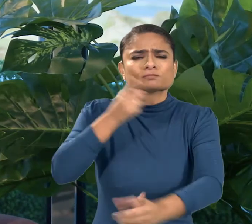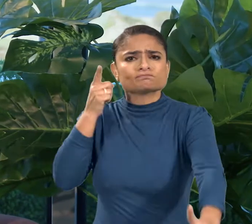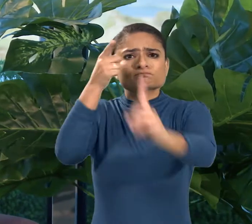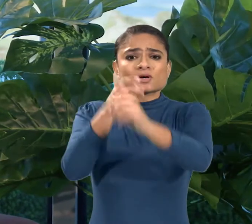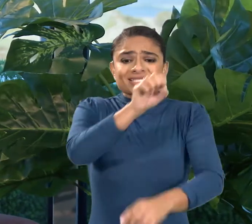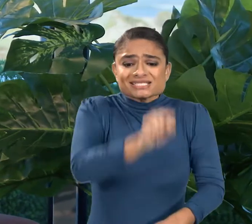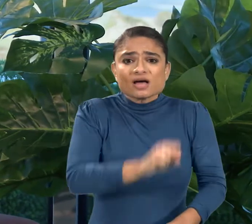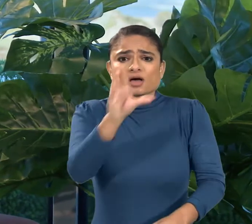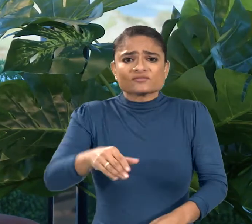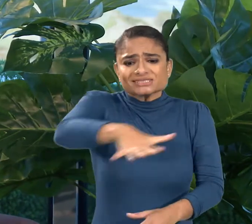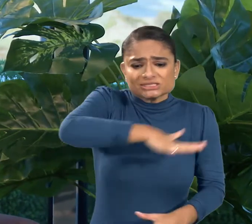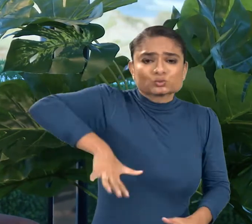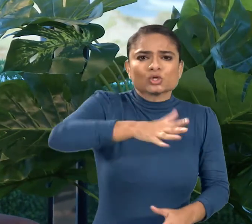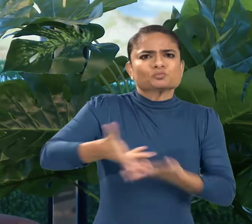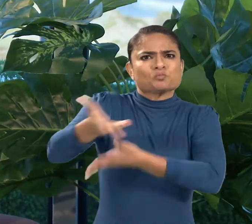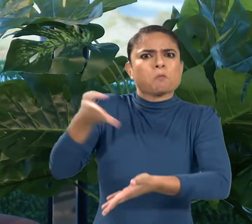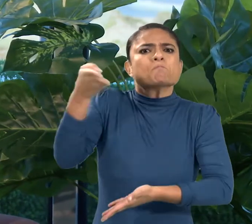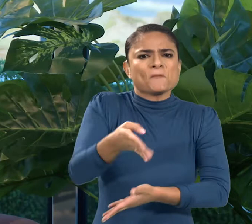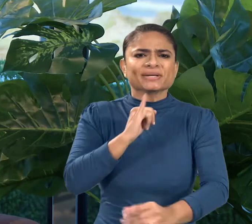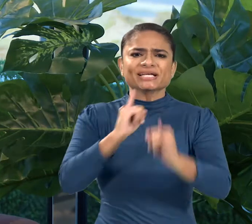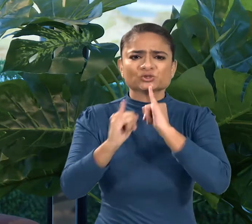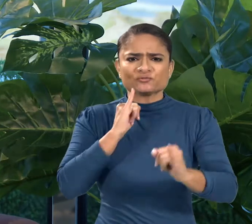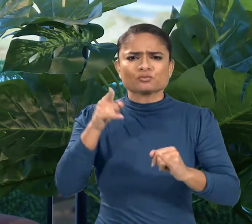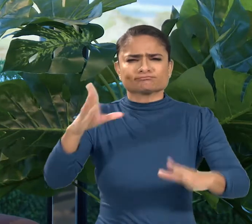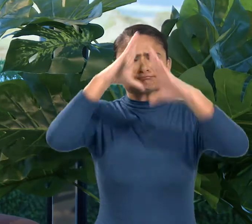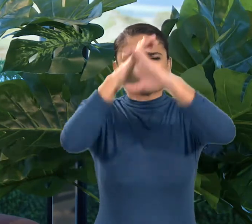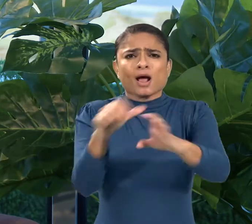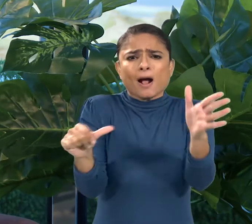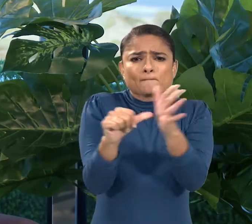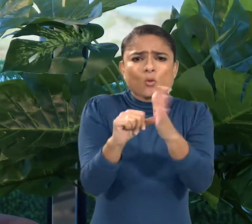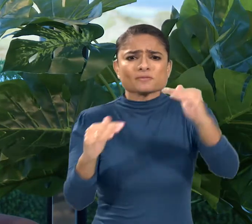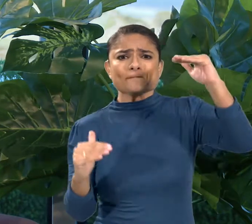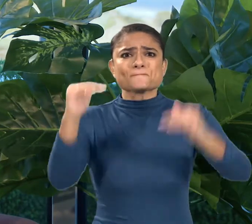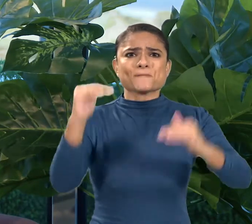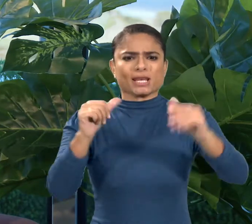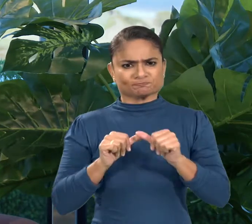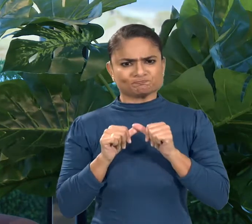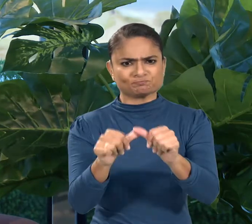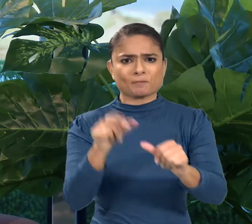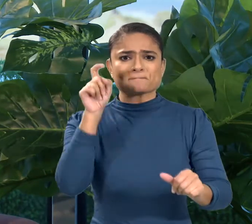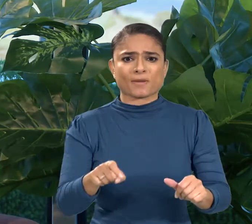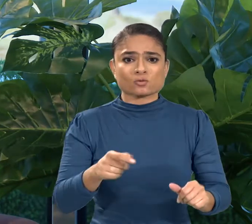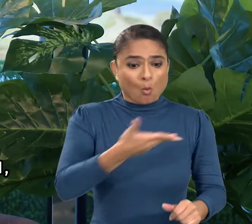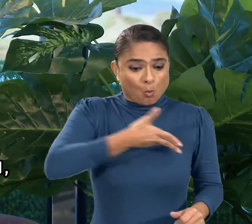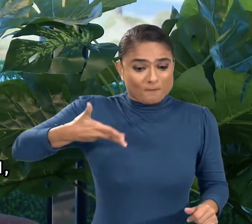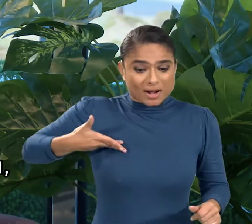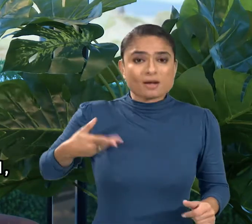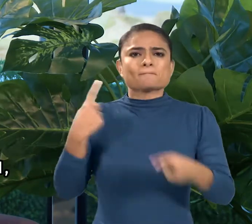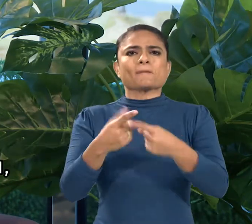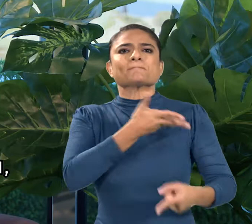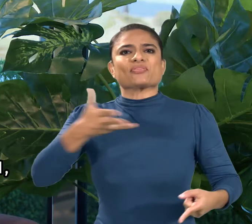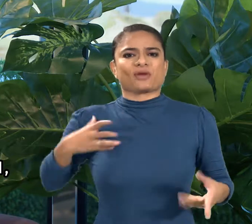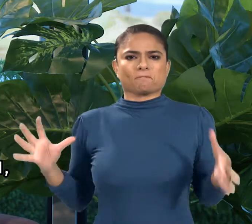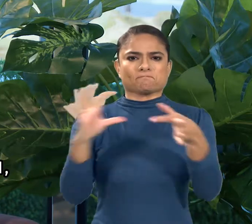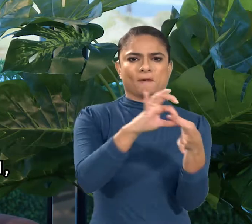vroue, gesels vandag met ons in die ateljee en vertel hoe belangrik dit is om die balans van vrou